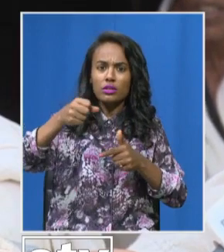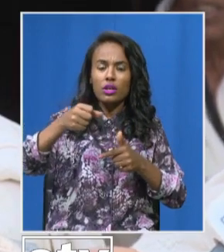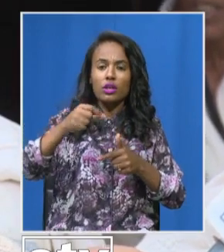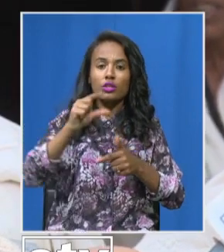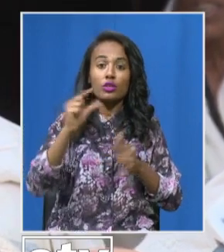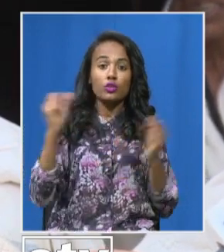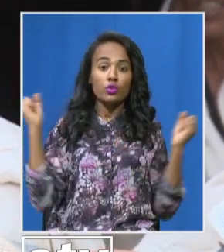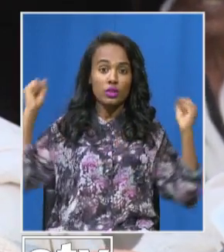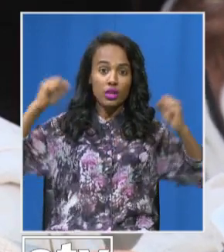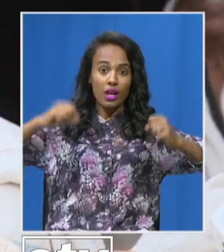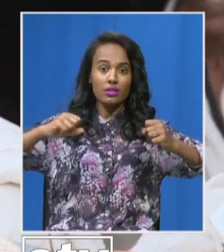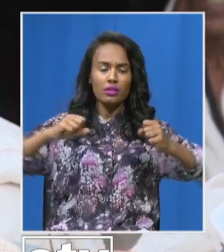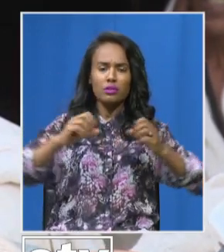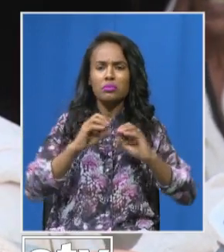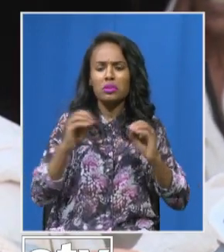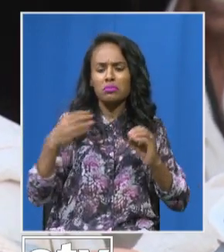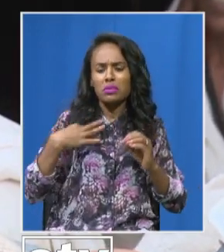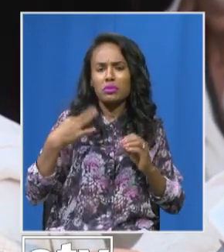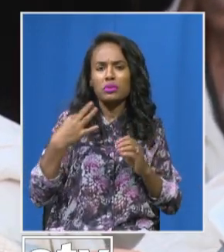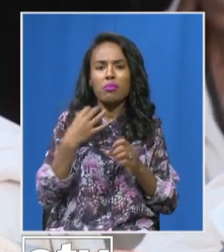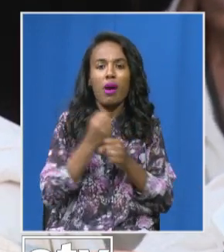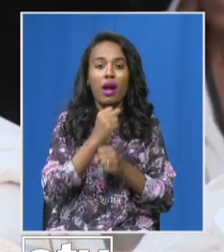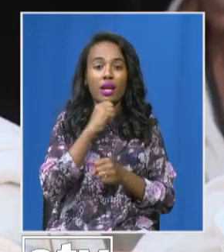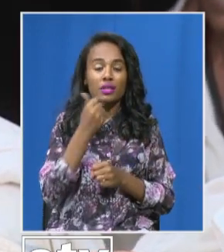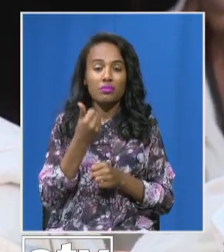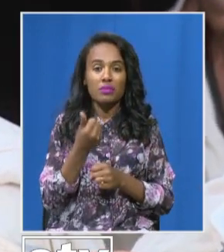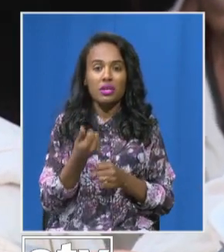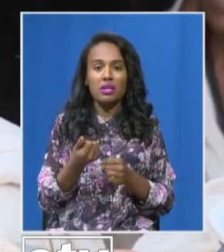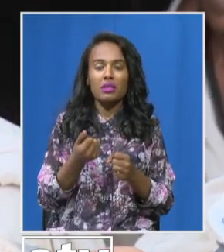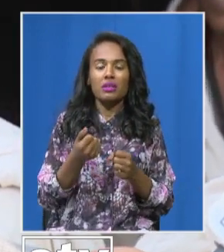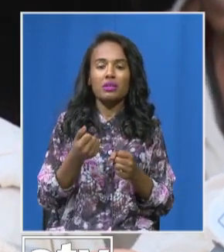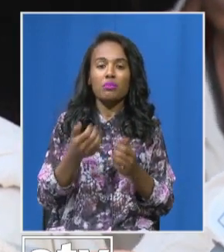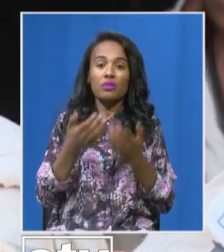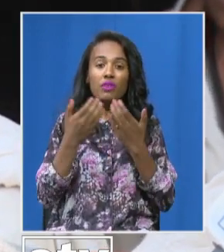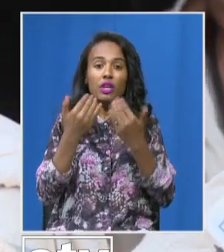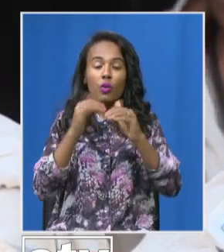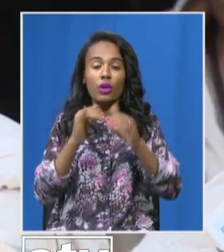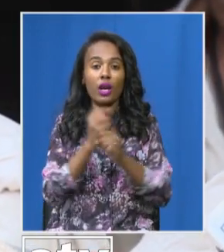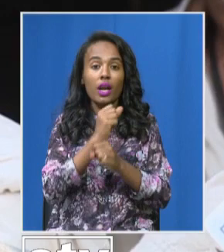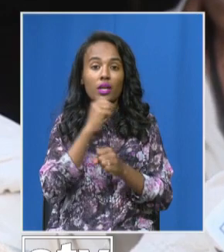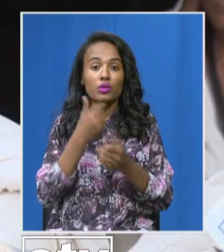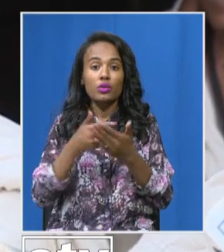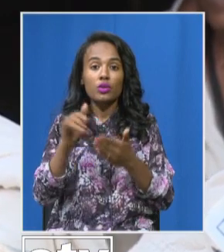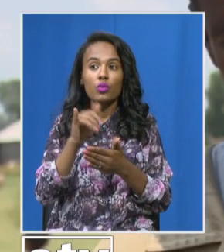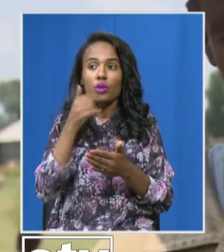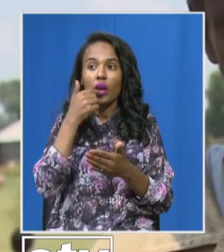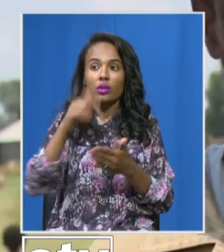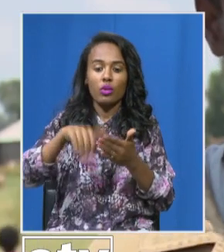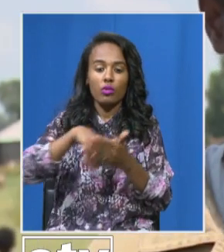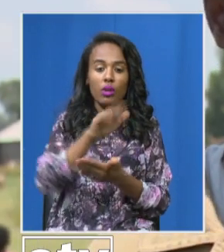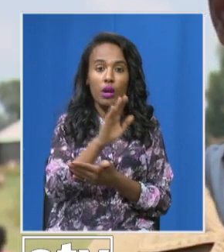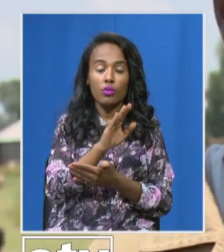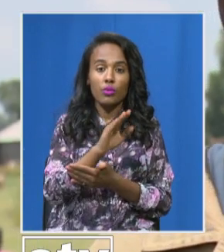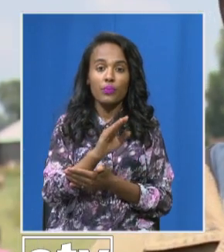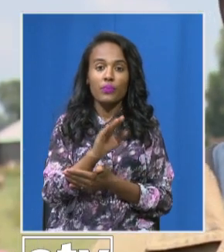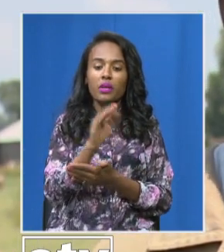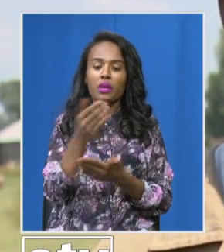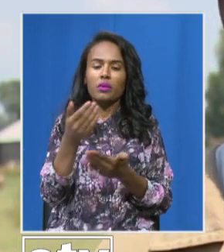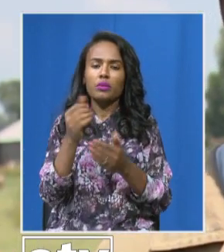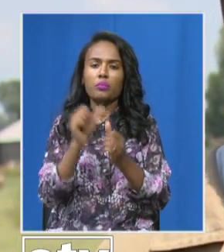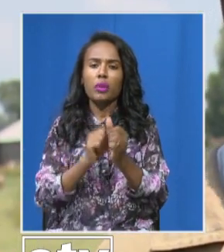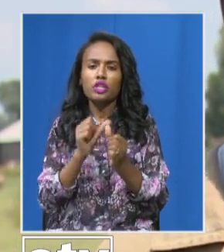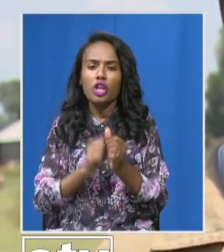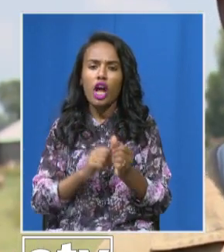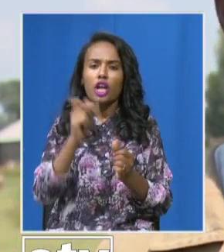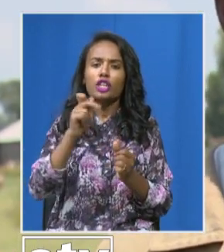እንዳዘልነ ጨርቅ ያረባ አላዝነ የረባ ጓዝ አላወጣን እንዳል እንድች እንዳልን ነው ይወጣን። ማሽላ፣